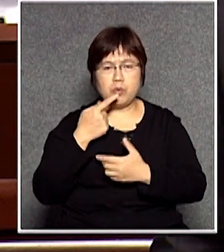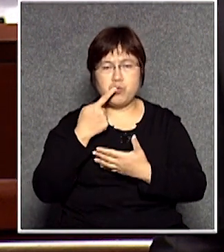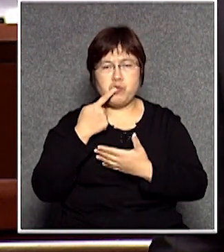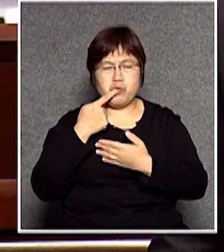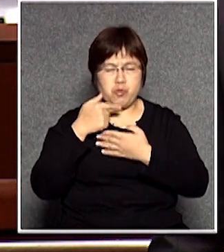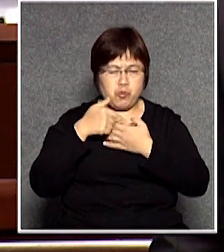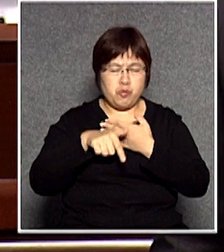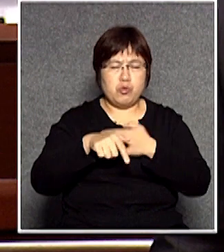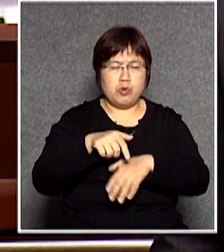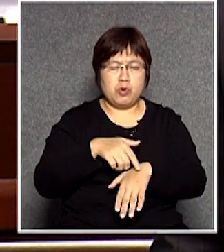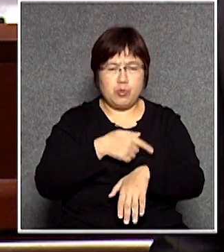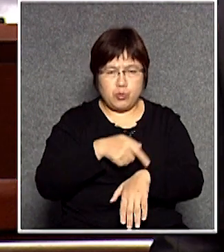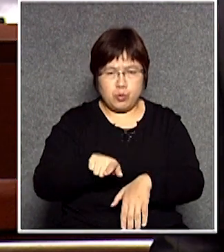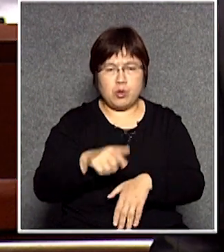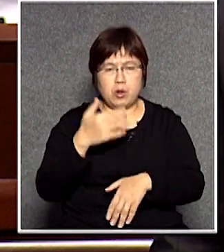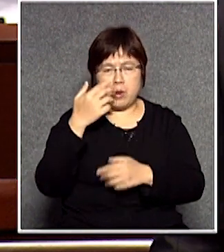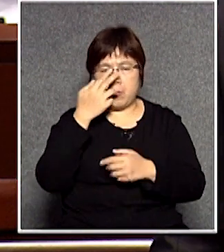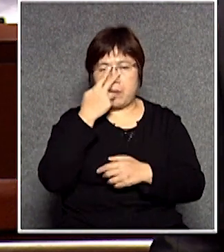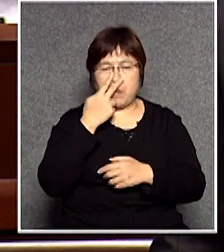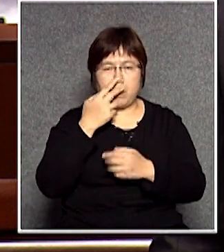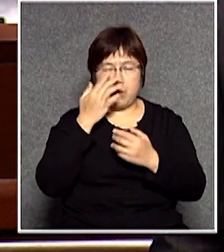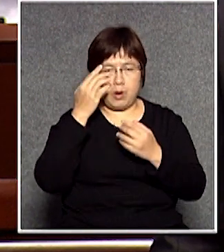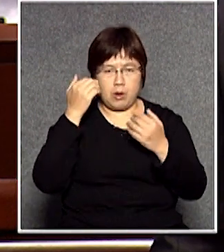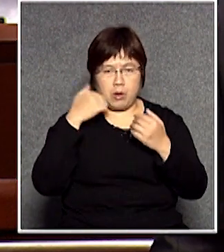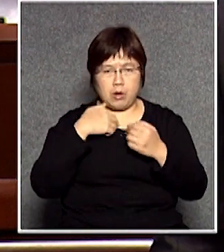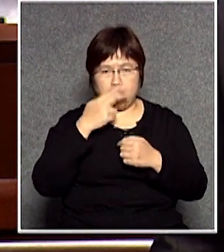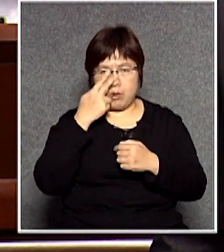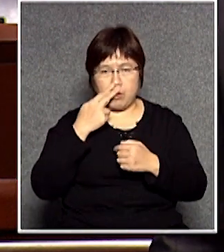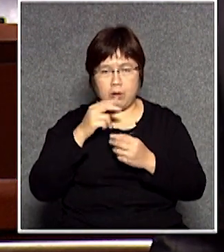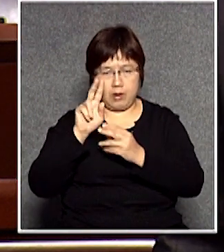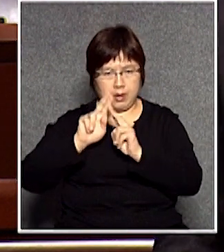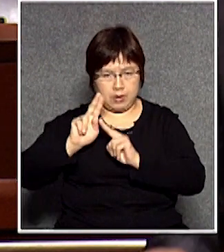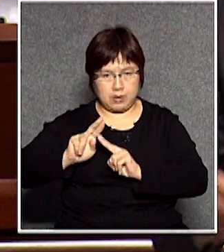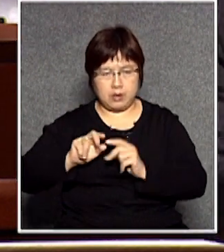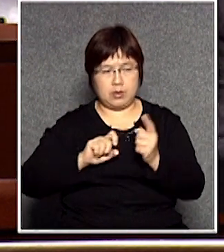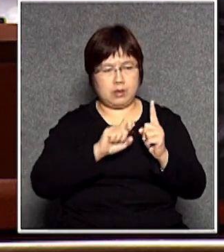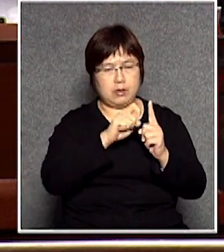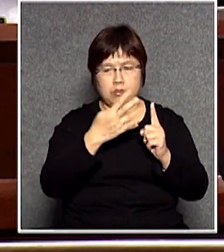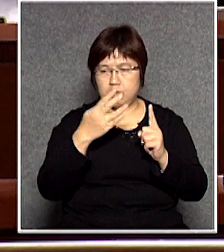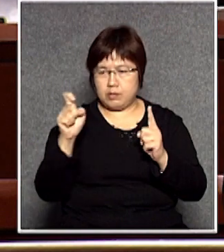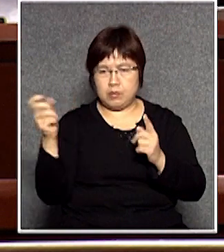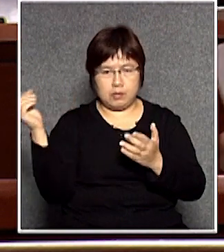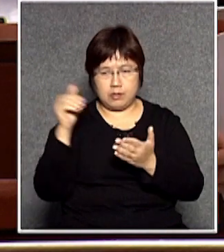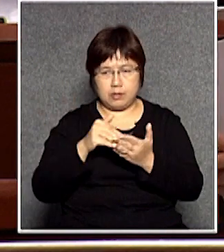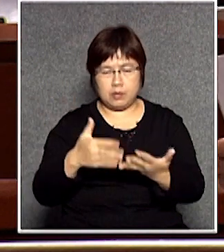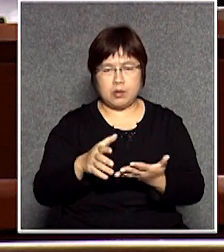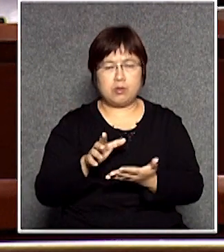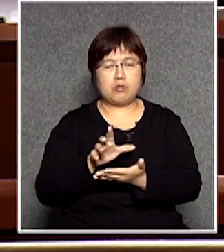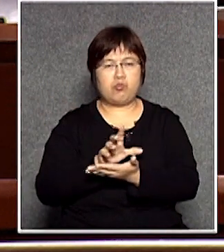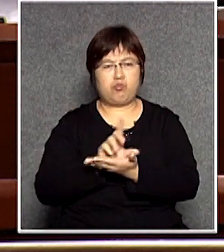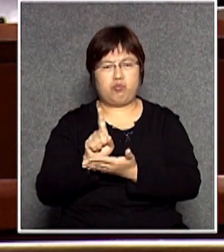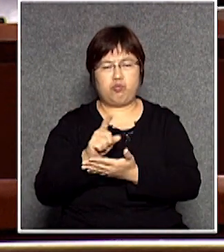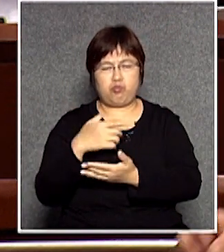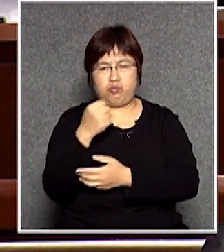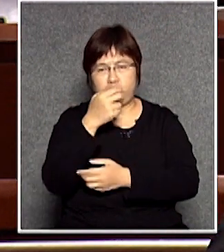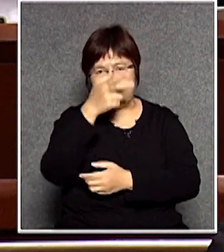由49年到現在歷次的政治運動 在專權政府底下不